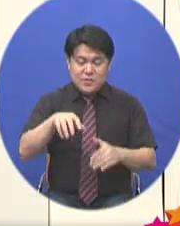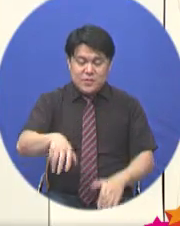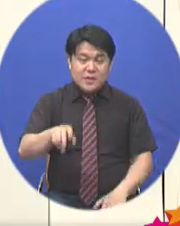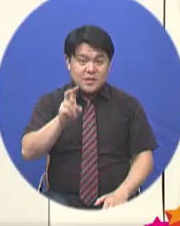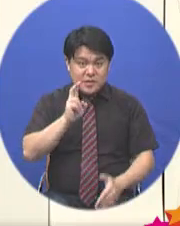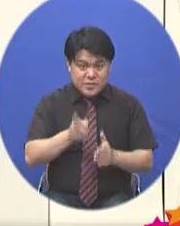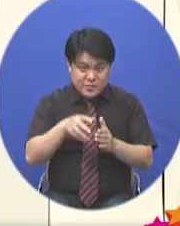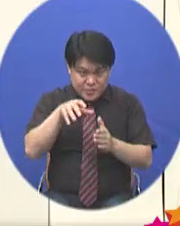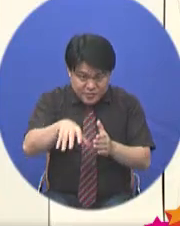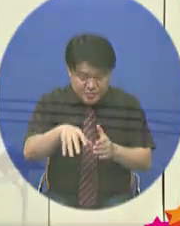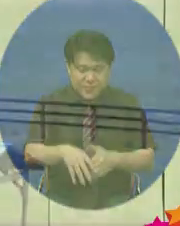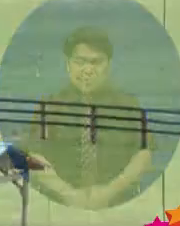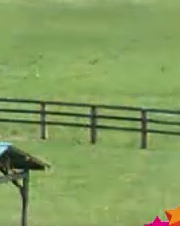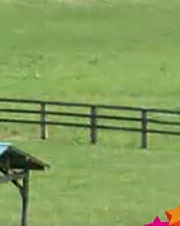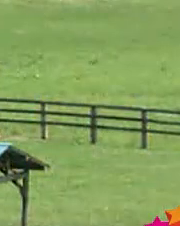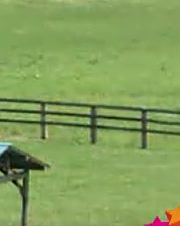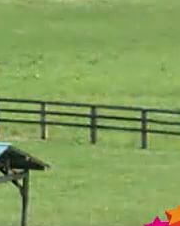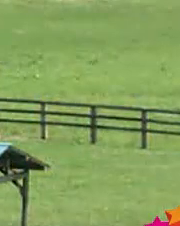고향역. 고향역.